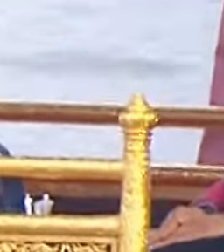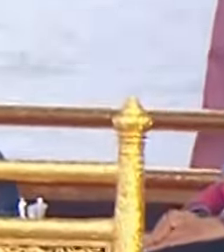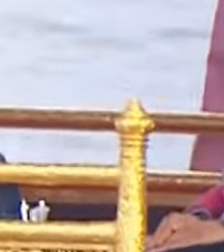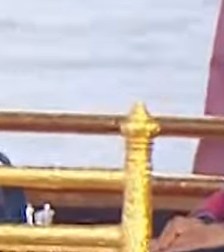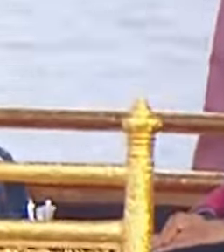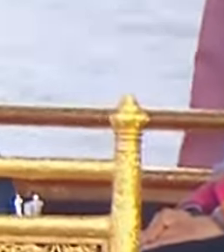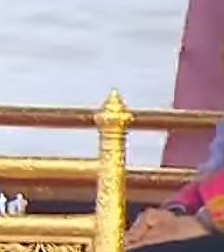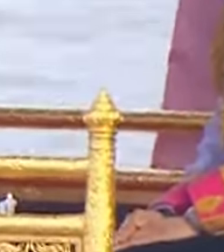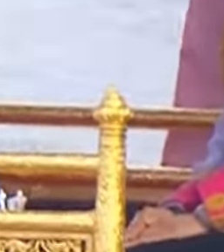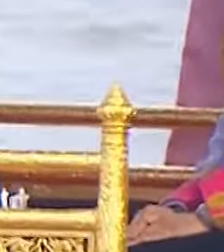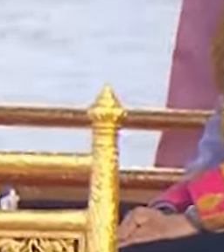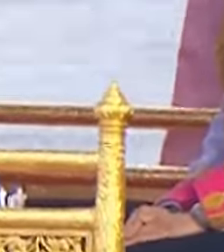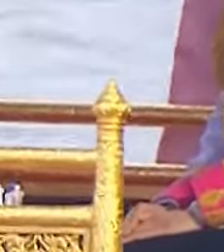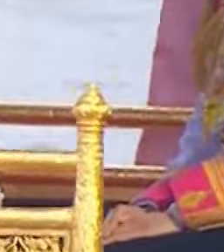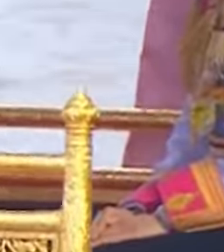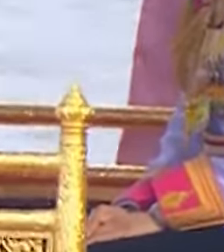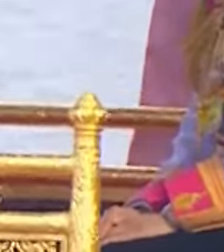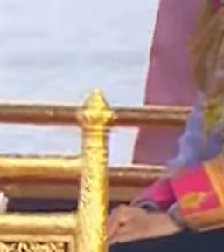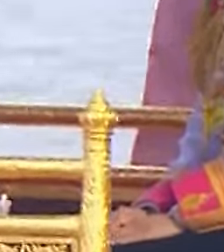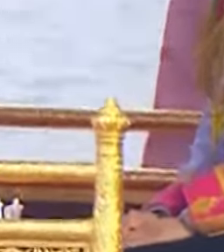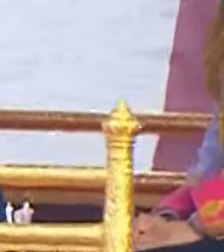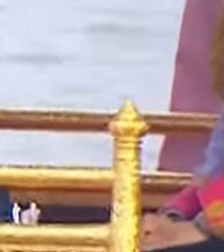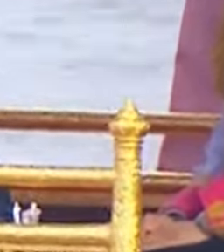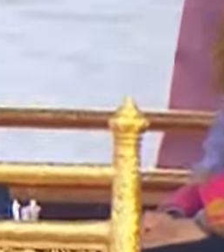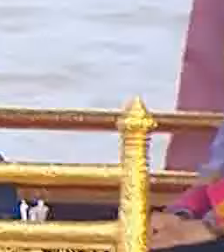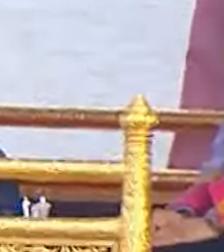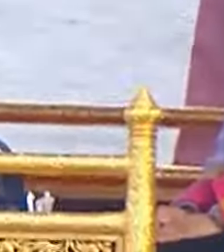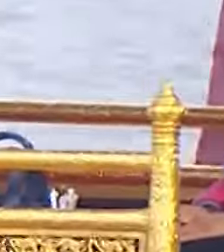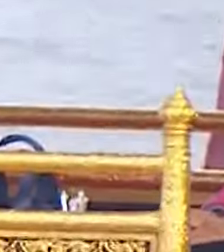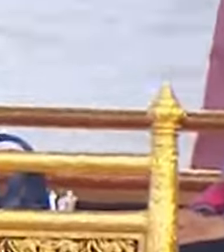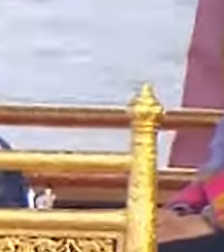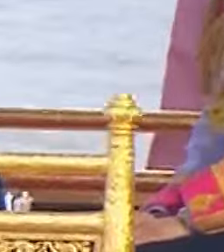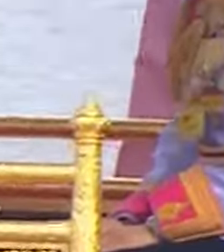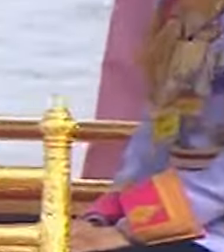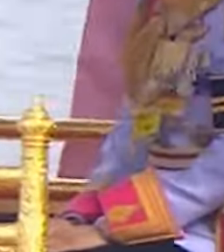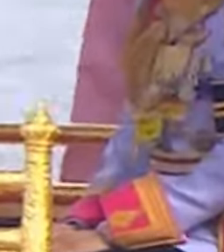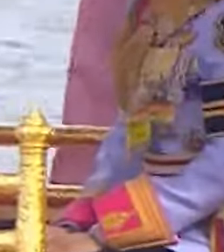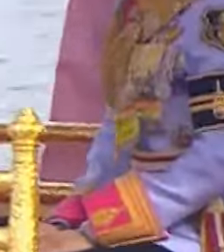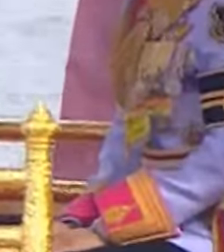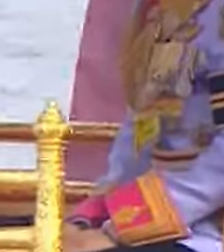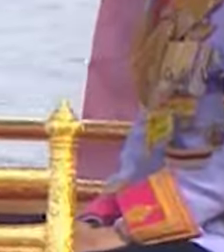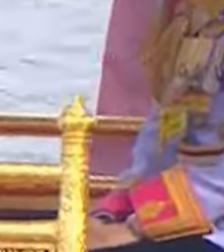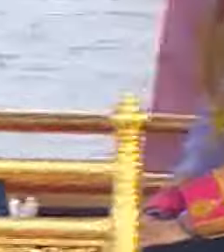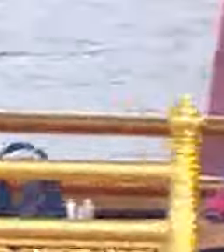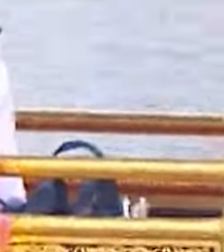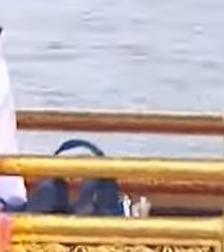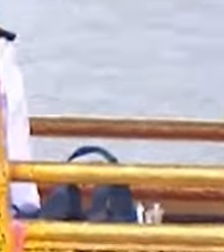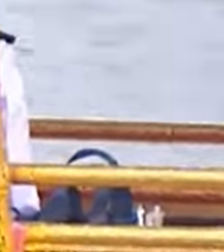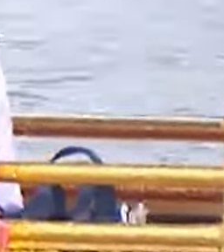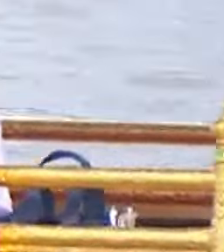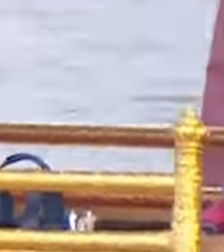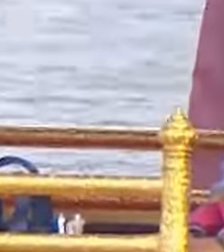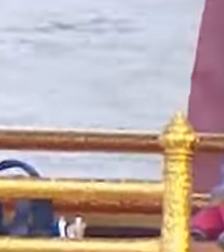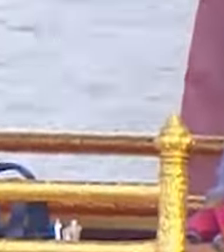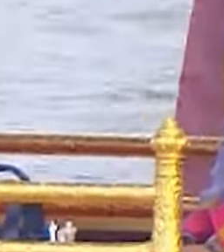ยงสองสืบเสมเ